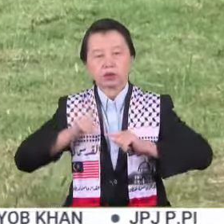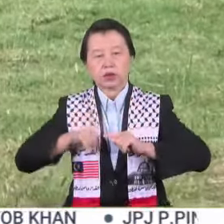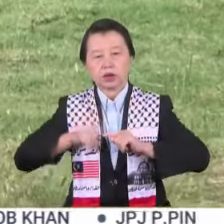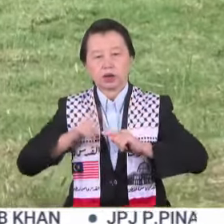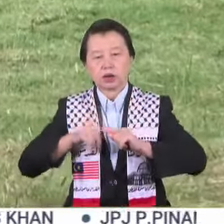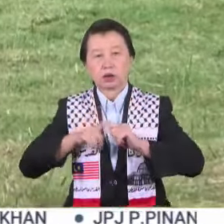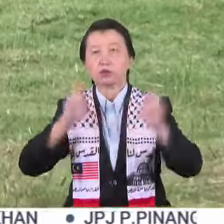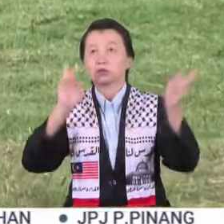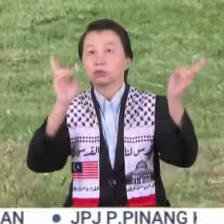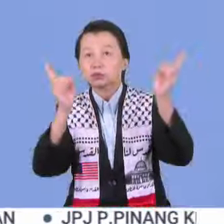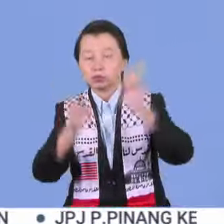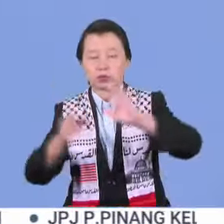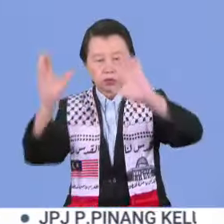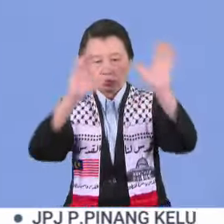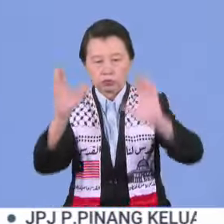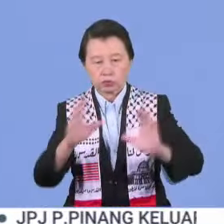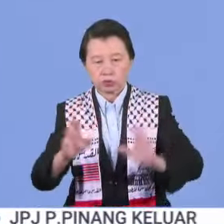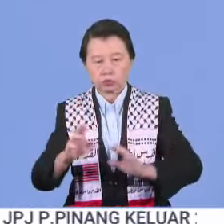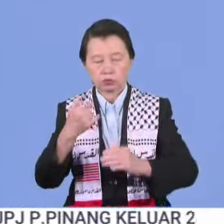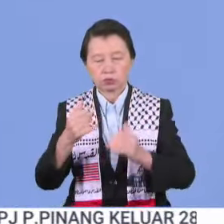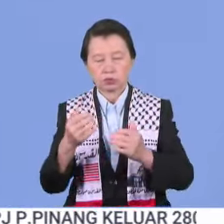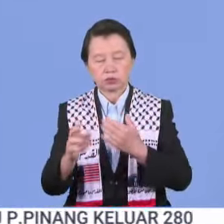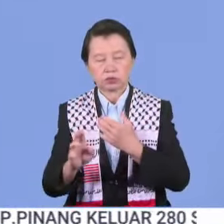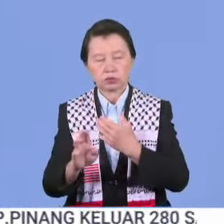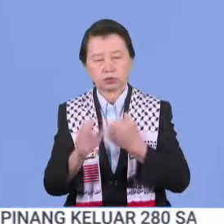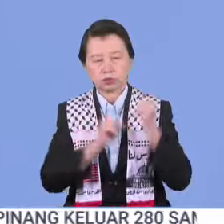model perubahan cuaca yang